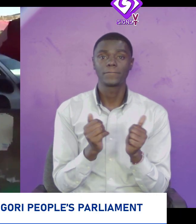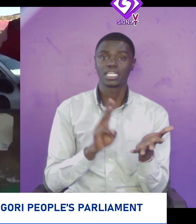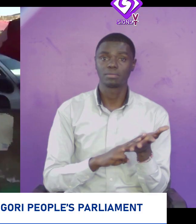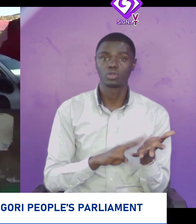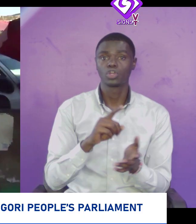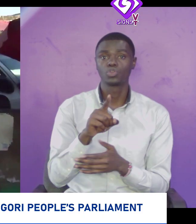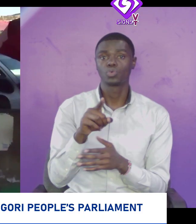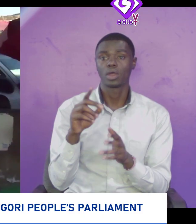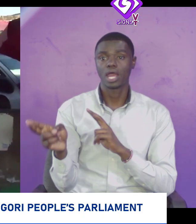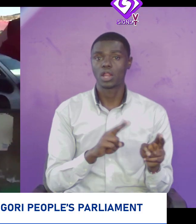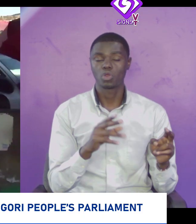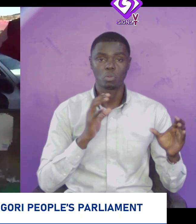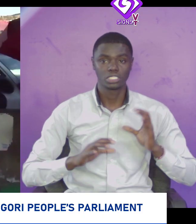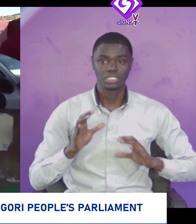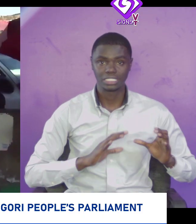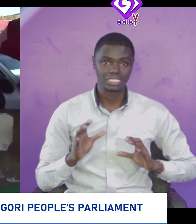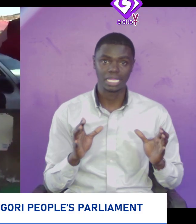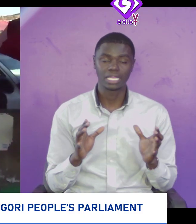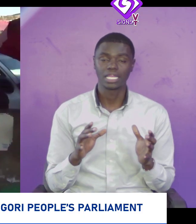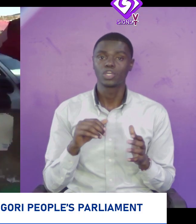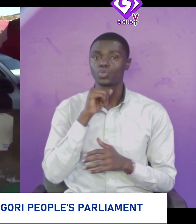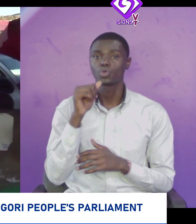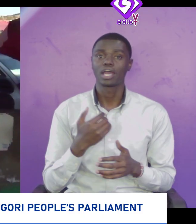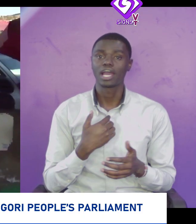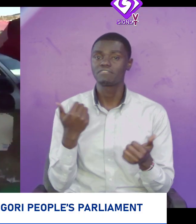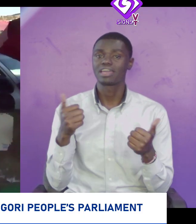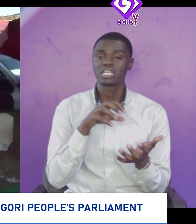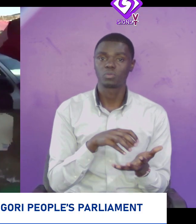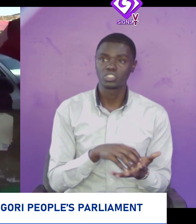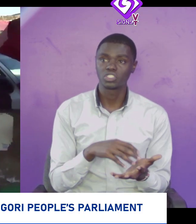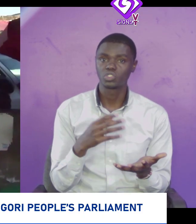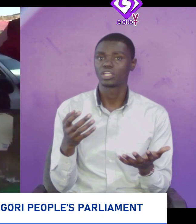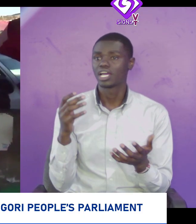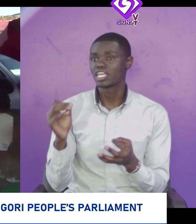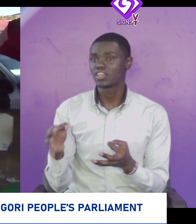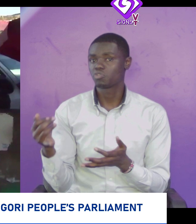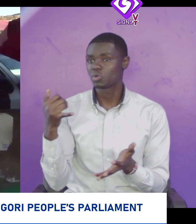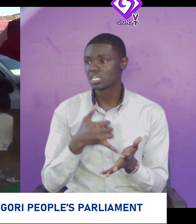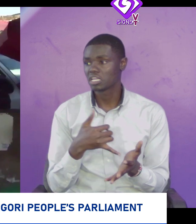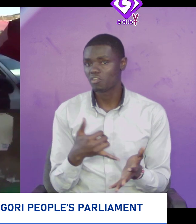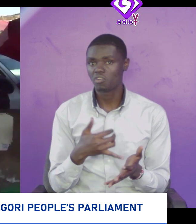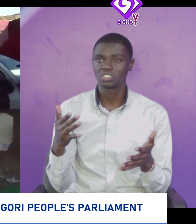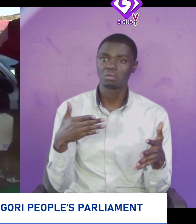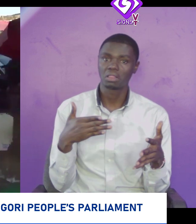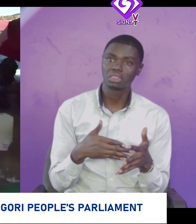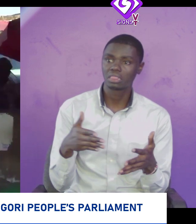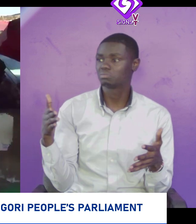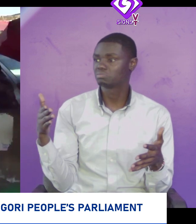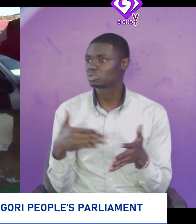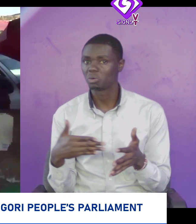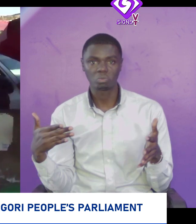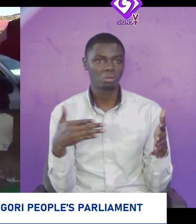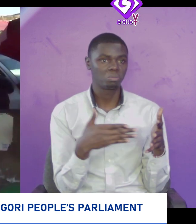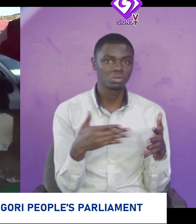kawaida ambao hauna cheo yoyote, ukipinga sehemu kidogo, sijui hapa sasa haupatikani au utakikani,